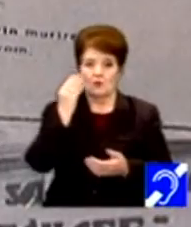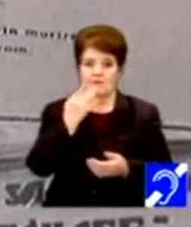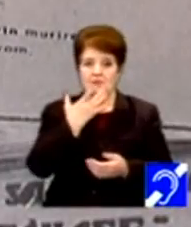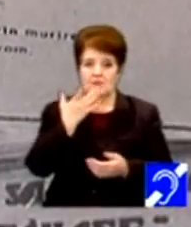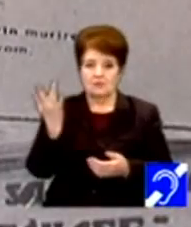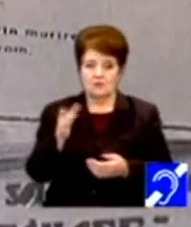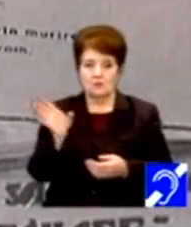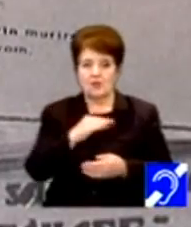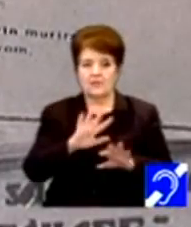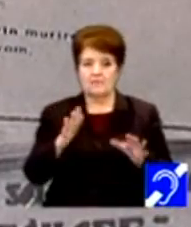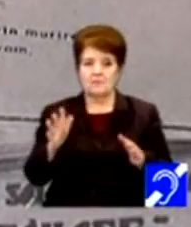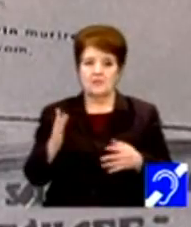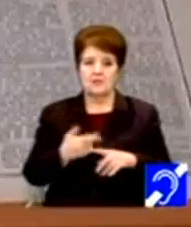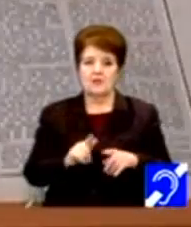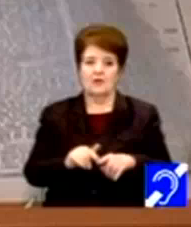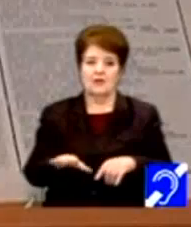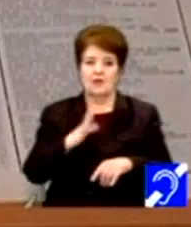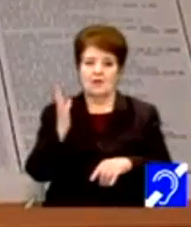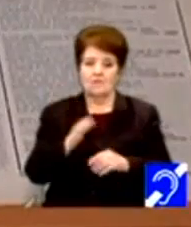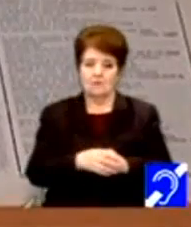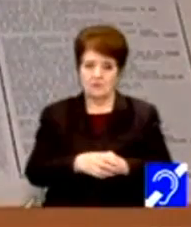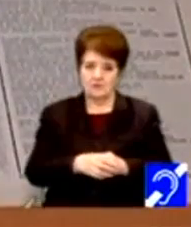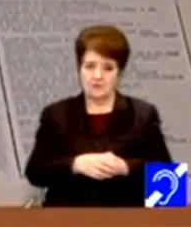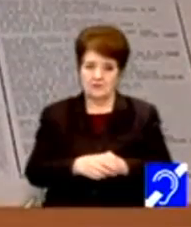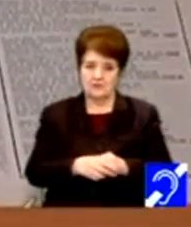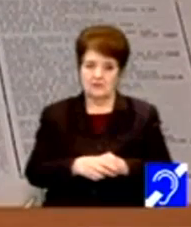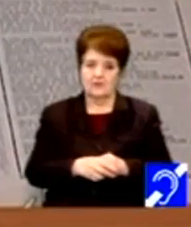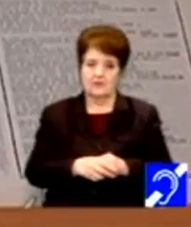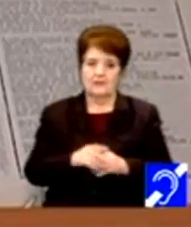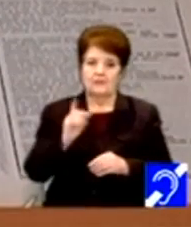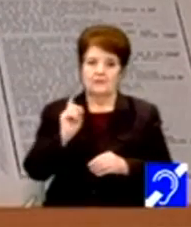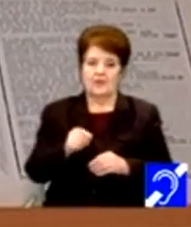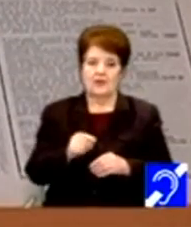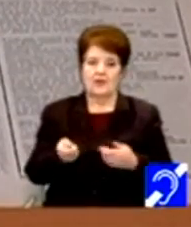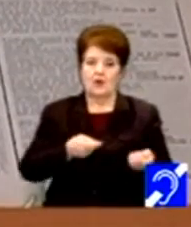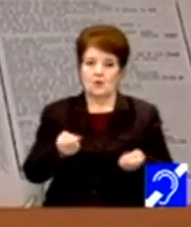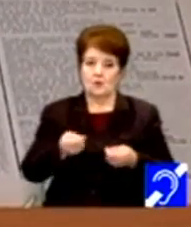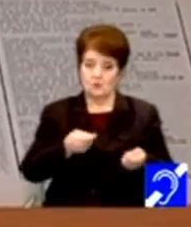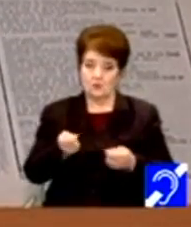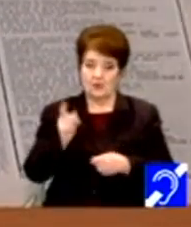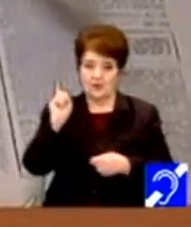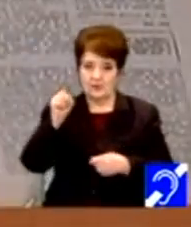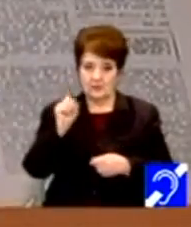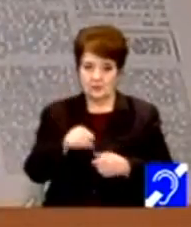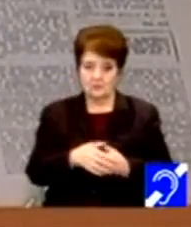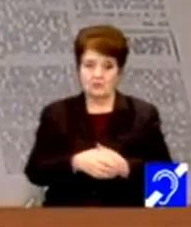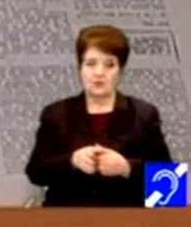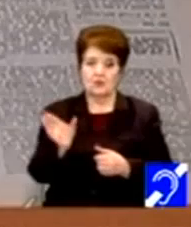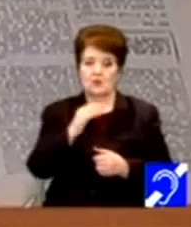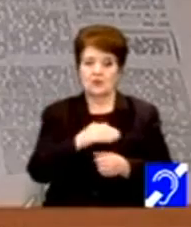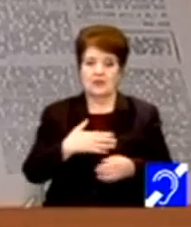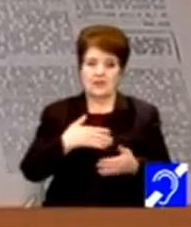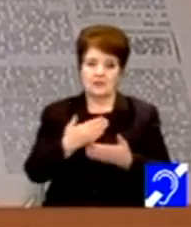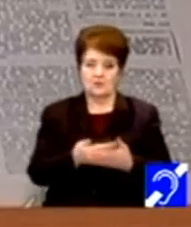toate evenimentele care se desfășurau și s-au solidarizat. Paradoxal, dar conducerea comunistă de atunci s-a solidarizat cu toate acțiunile